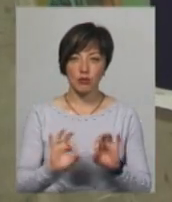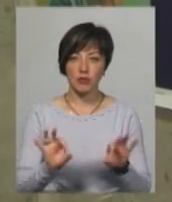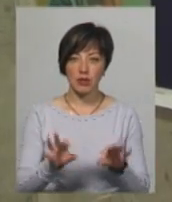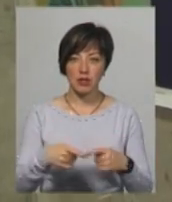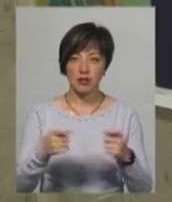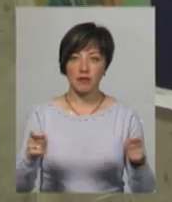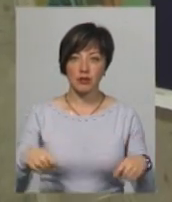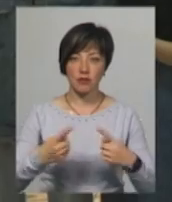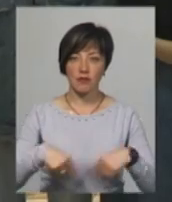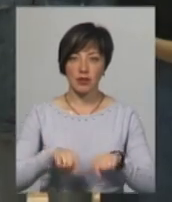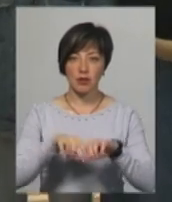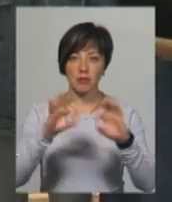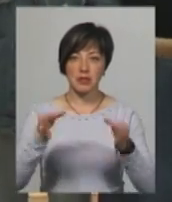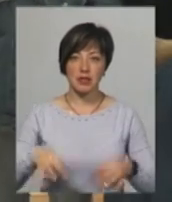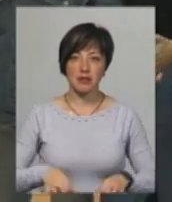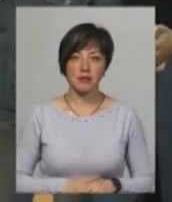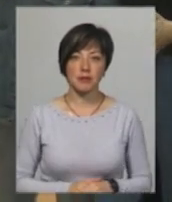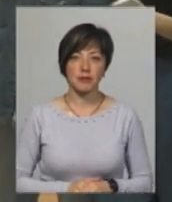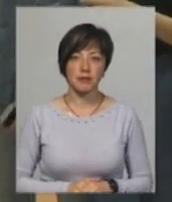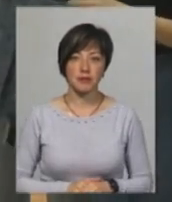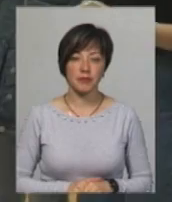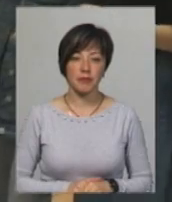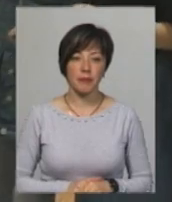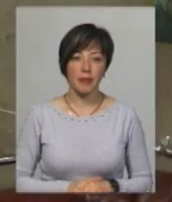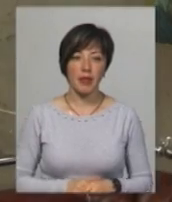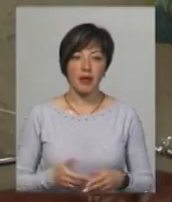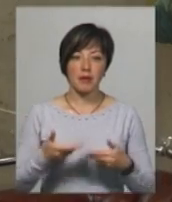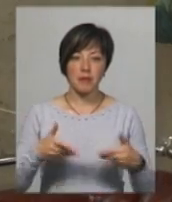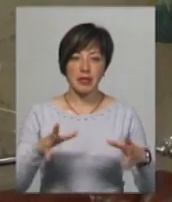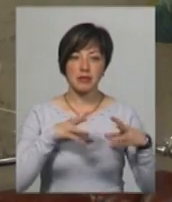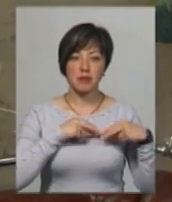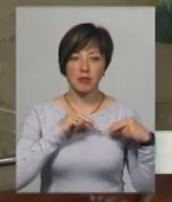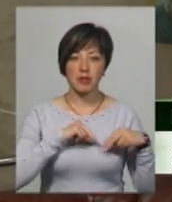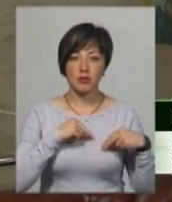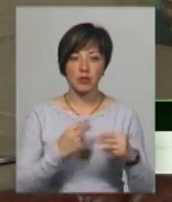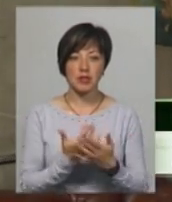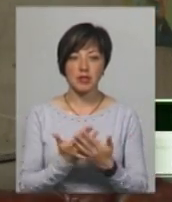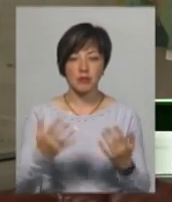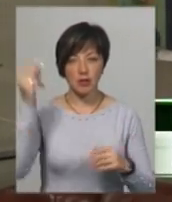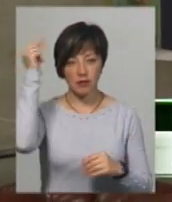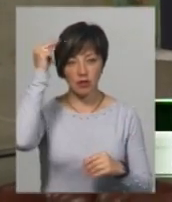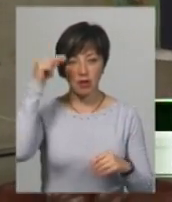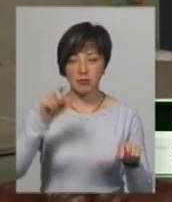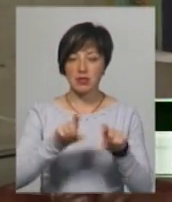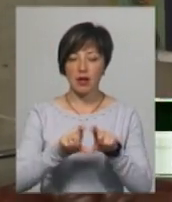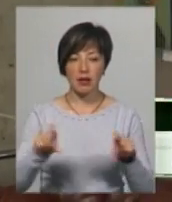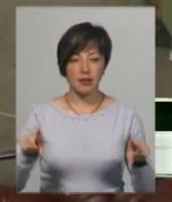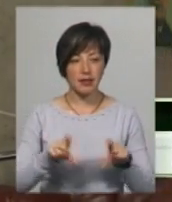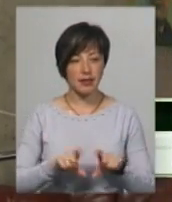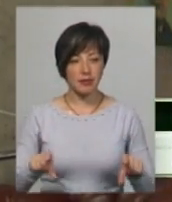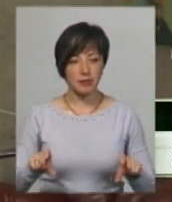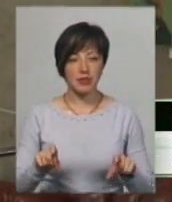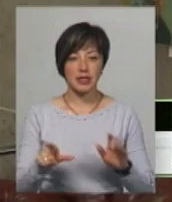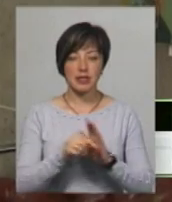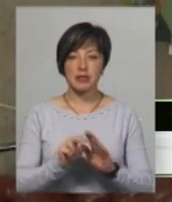розповідає завідувачка відділу мистецтв Наталія Майданова. Ми співпрацюємо з різними учбовими закладами, так само